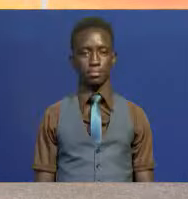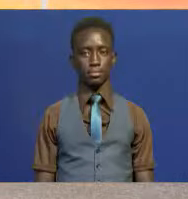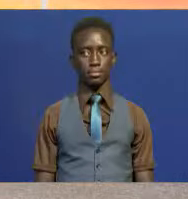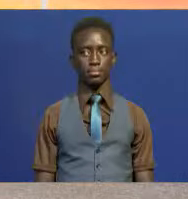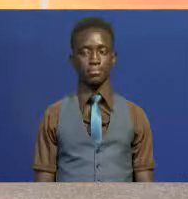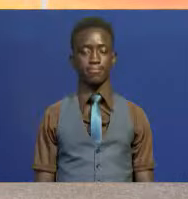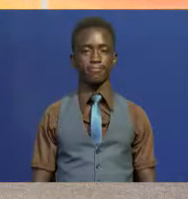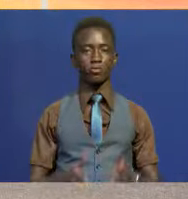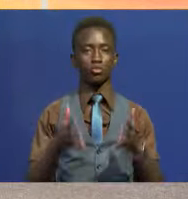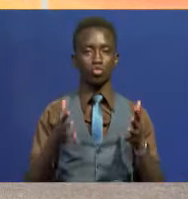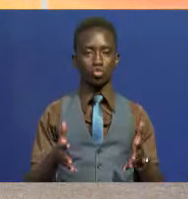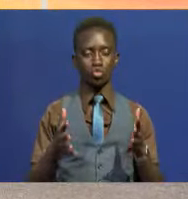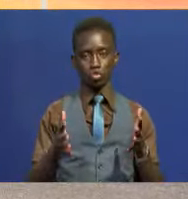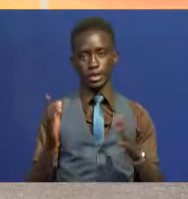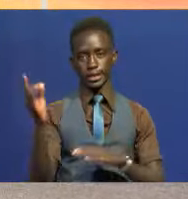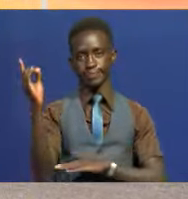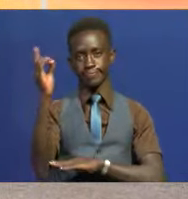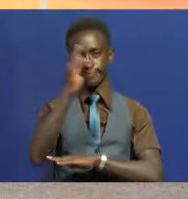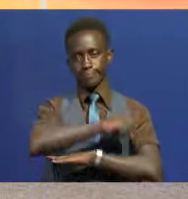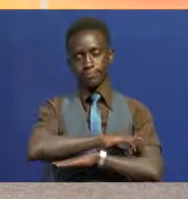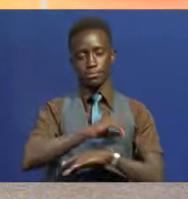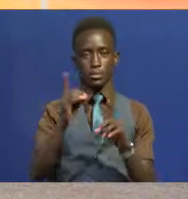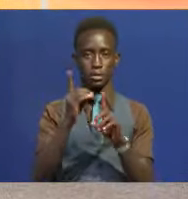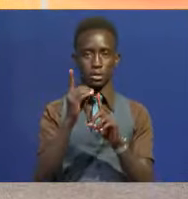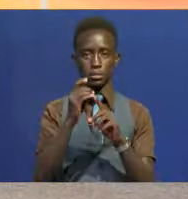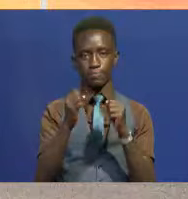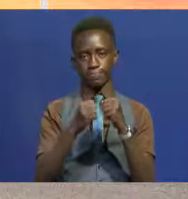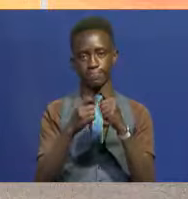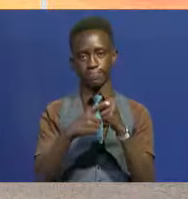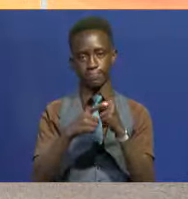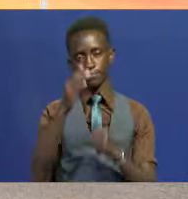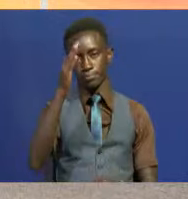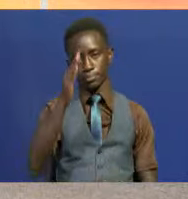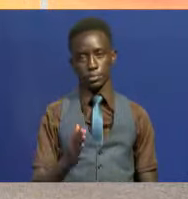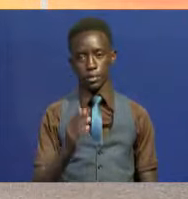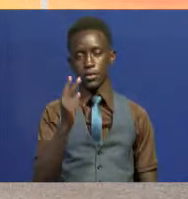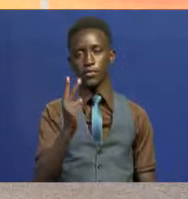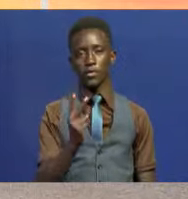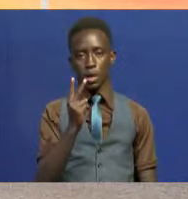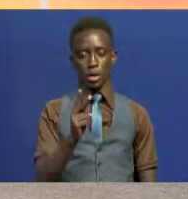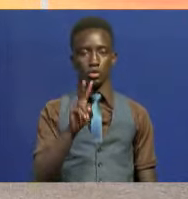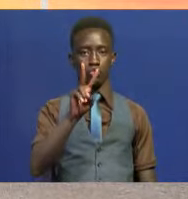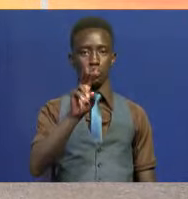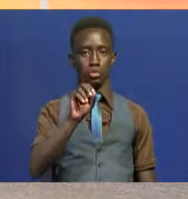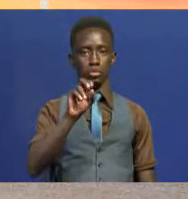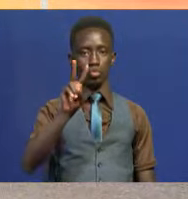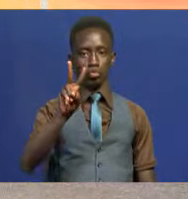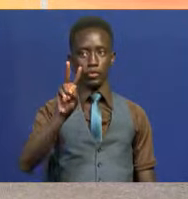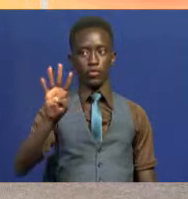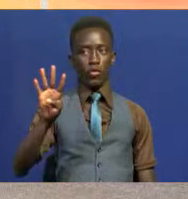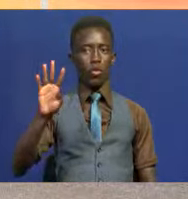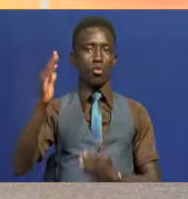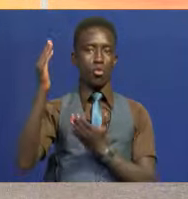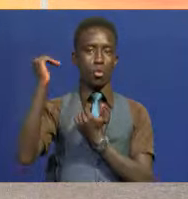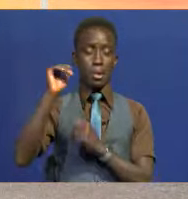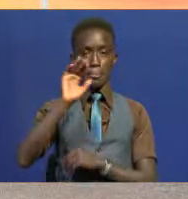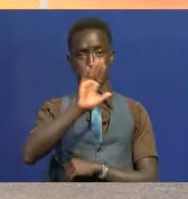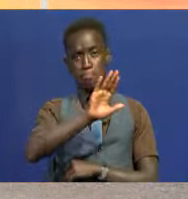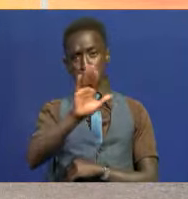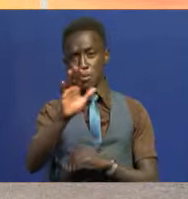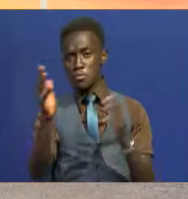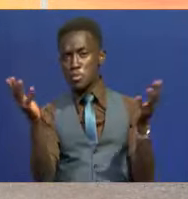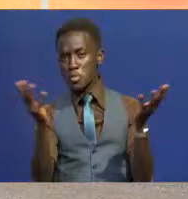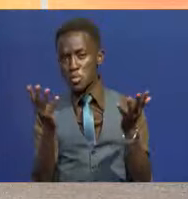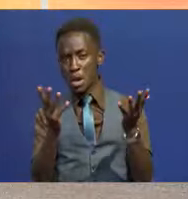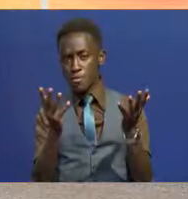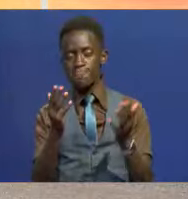Maji ni Jumaa ya tarehe 16 mwezi Februari mwaka 2024. Nikitumai ya kwamba popote pale ulipo, shukran